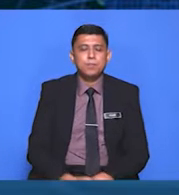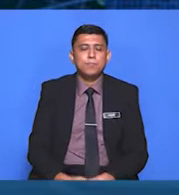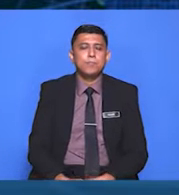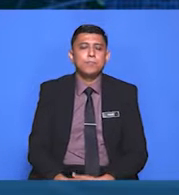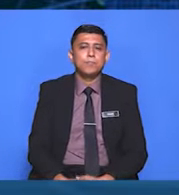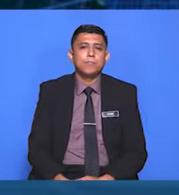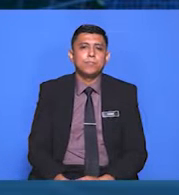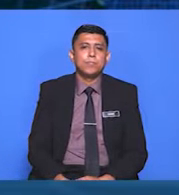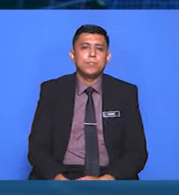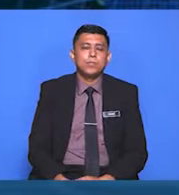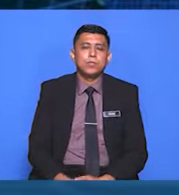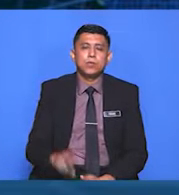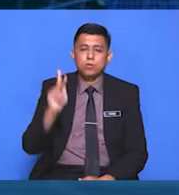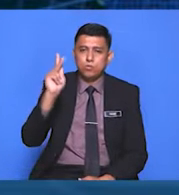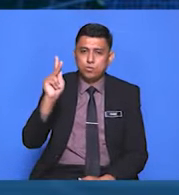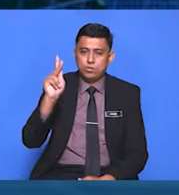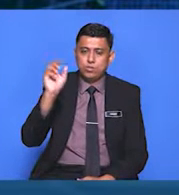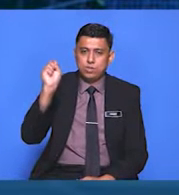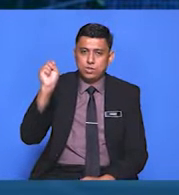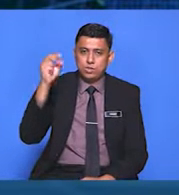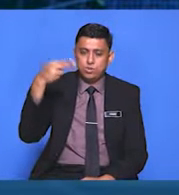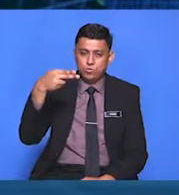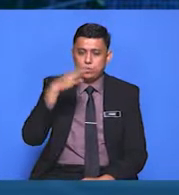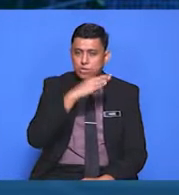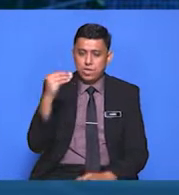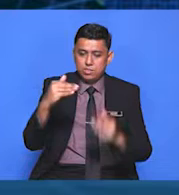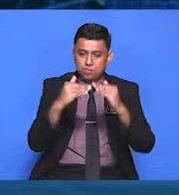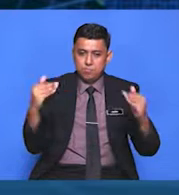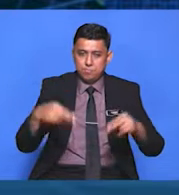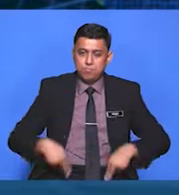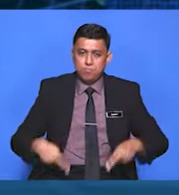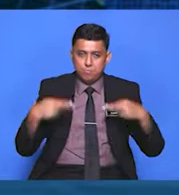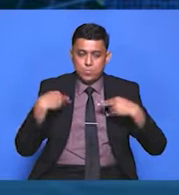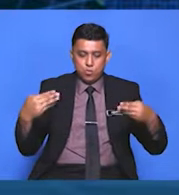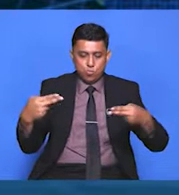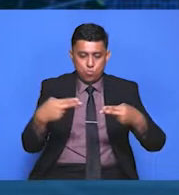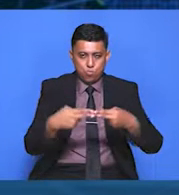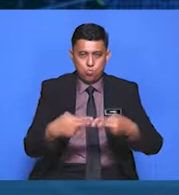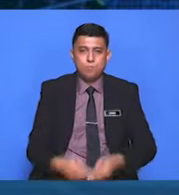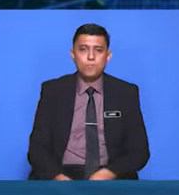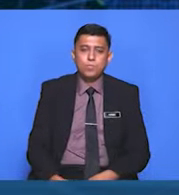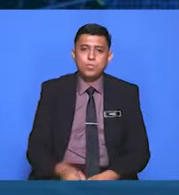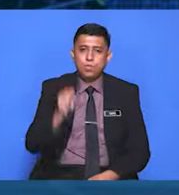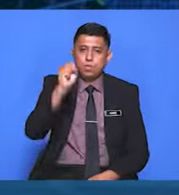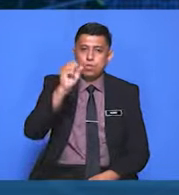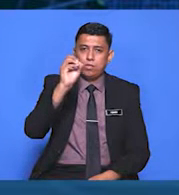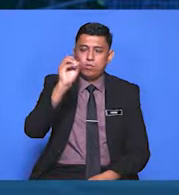Kos sara hidup dan taraf hidup berhubungan songsang.